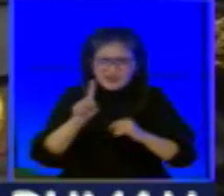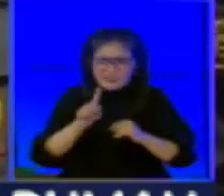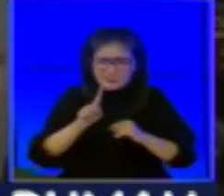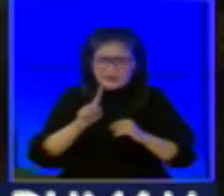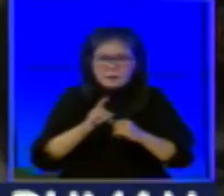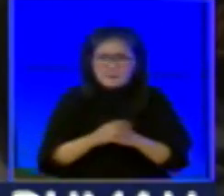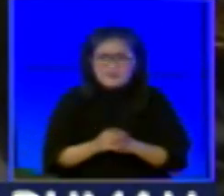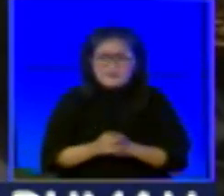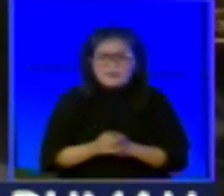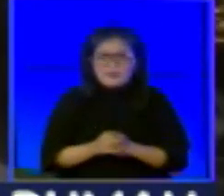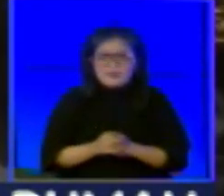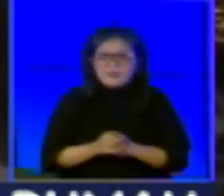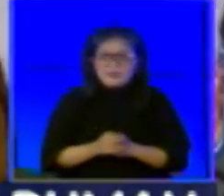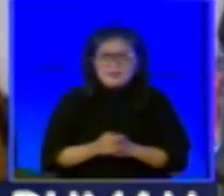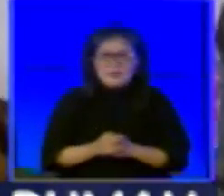distancing.